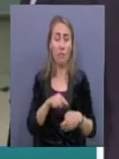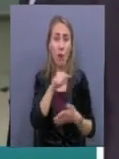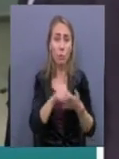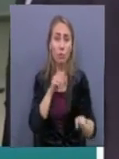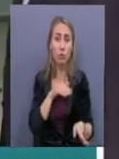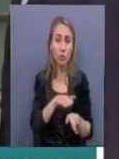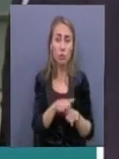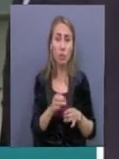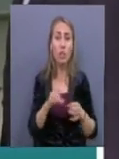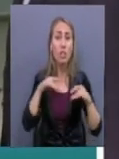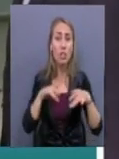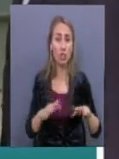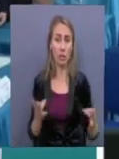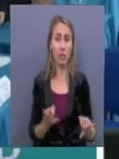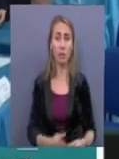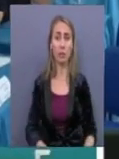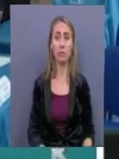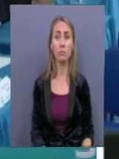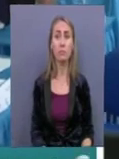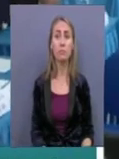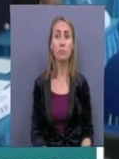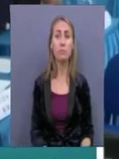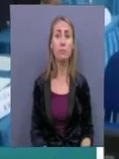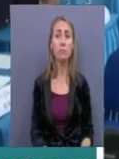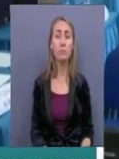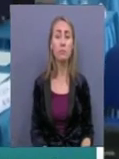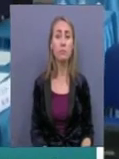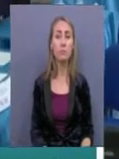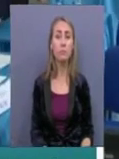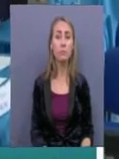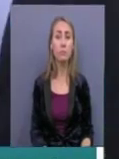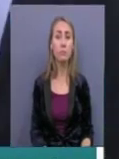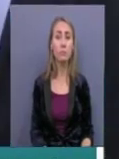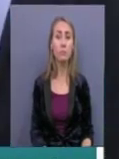Мәселені бұлай қалдыруға болмайды. Шұғыл шара қабылдаңыздар. Жертөлені қайта жобалап,